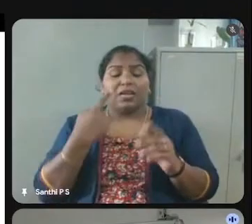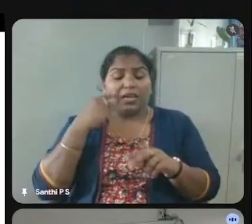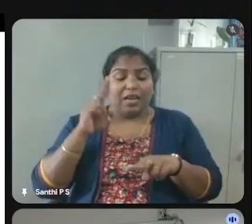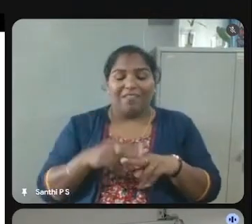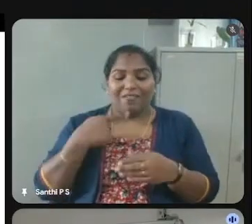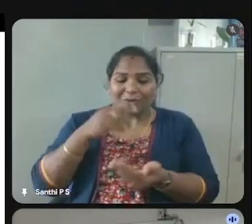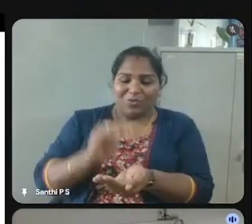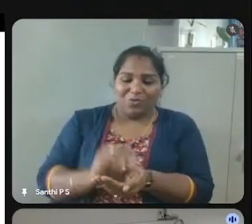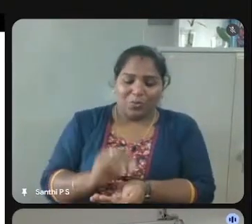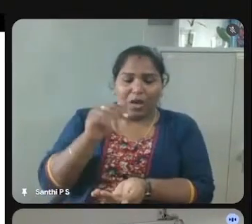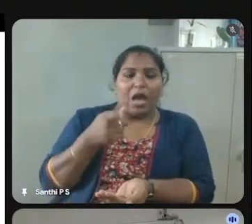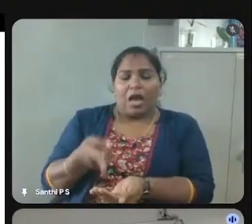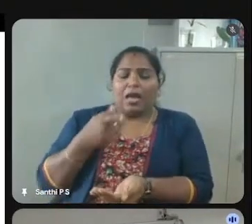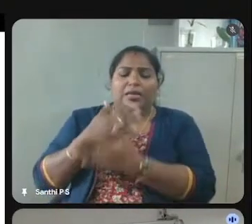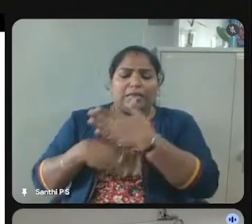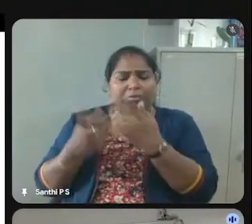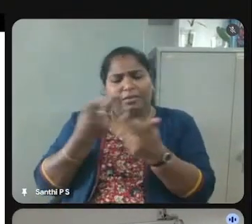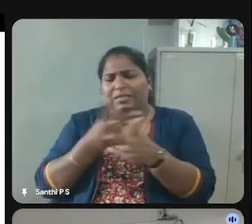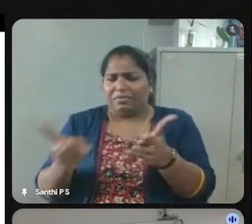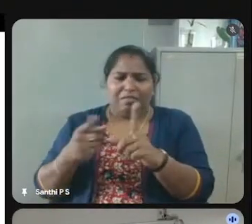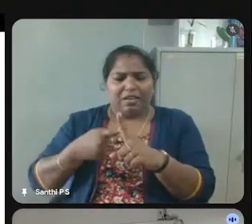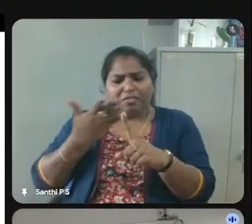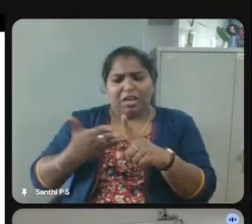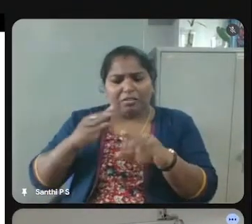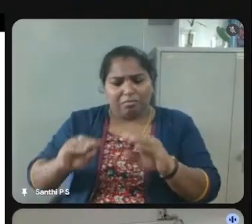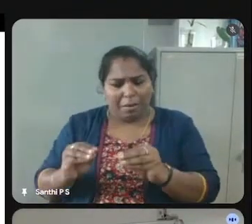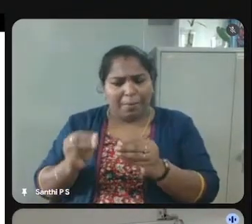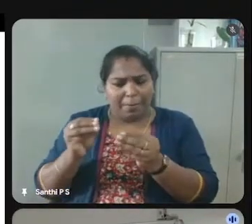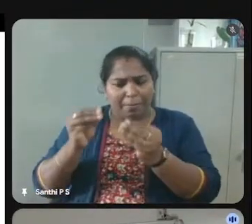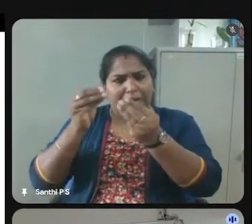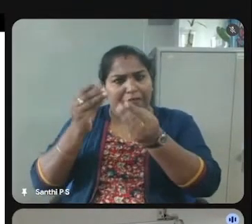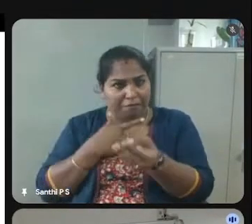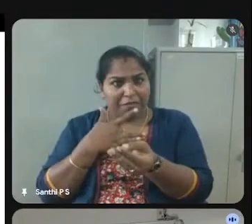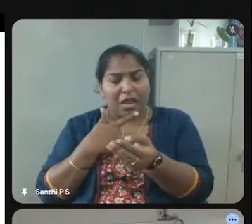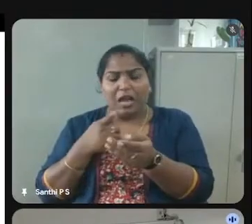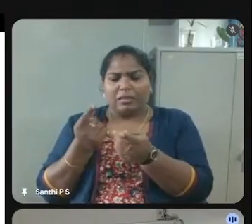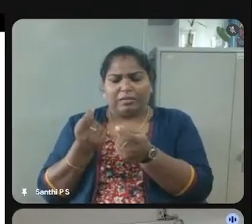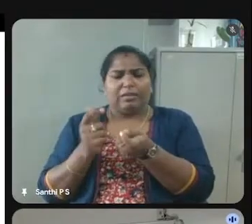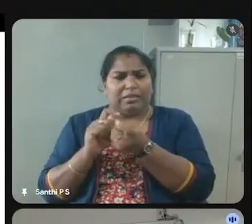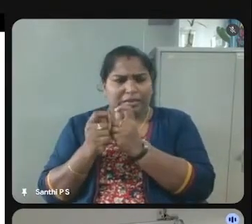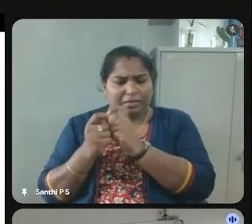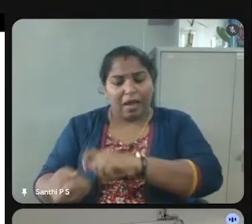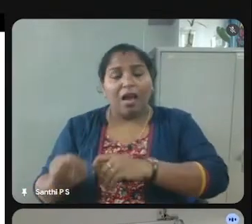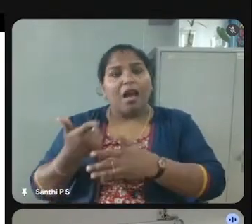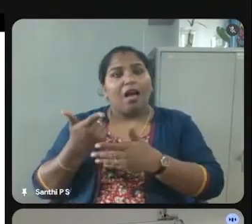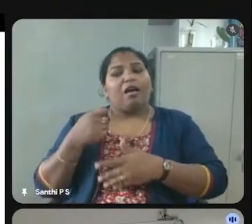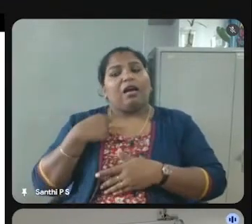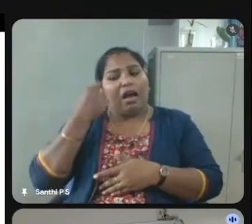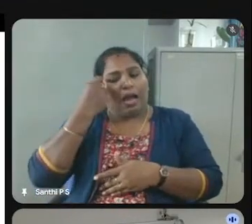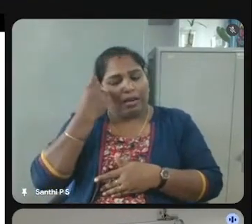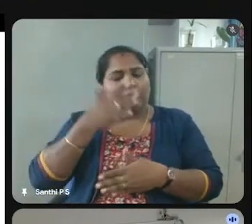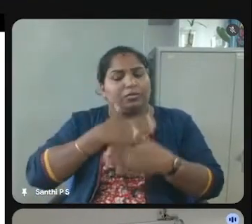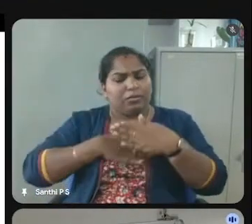പുരോഗതി എത്രത്തോളം ചെറിയതാണെങ്കിൽ പോലും, ചെറിയ ചെറിയ മാറ്റങ്ങളാണെങ്കിൽ പോലും കുഞ്ഞിനുണ്ടാകുന്നതിനെ നമ്മൾ തൃപ്തിയോടെ അംഗീകരിക്കണം. പിന്നെ